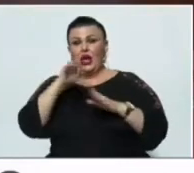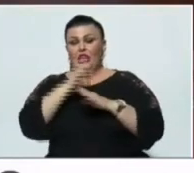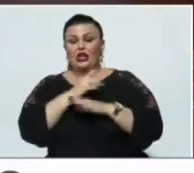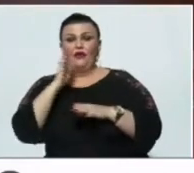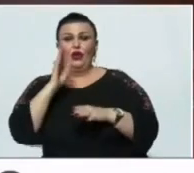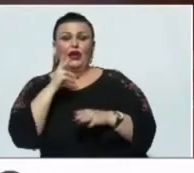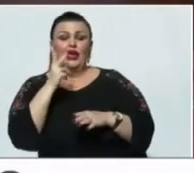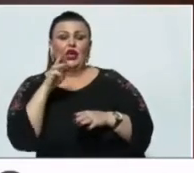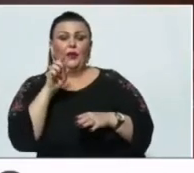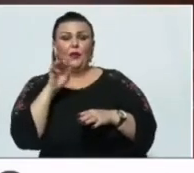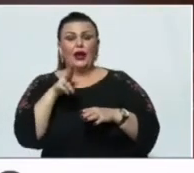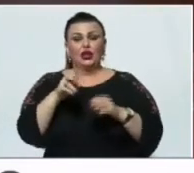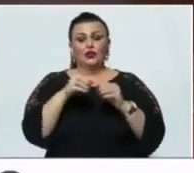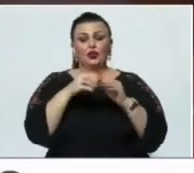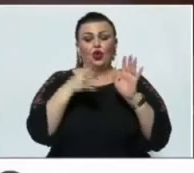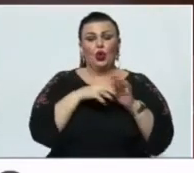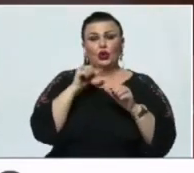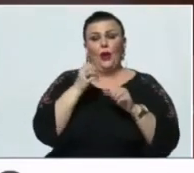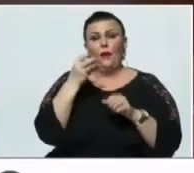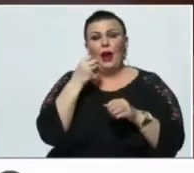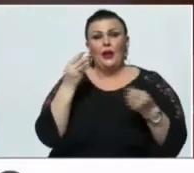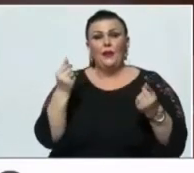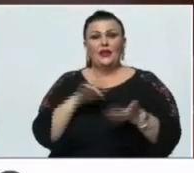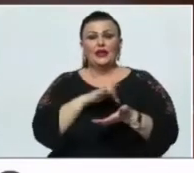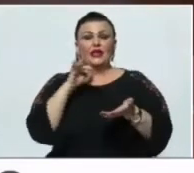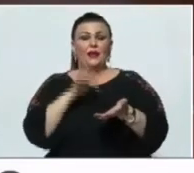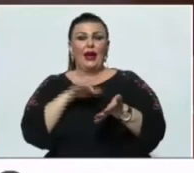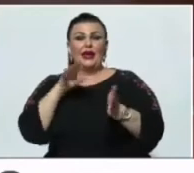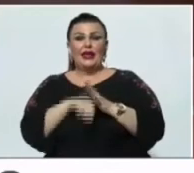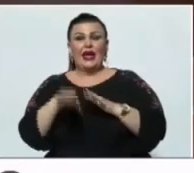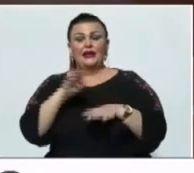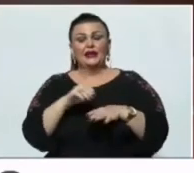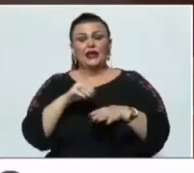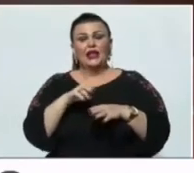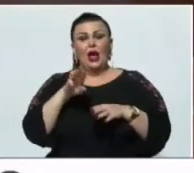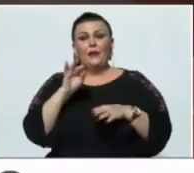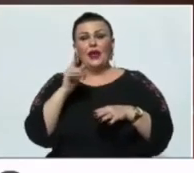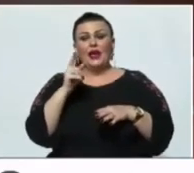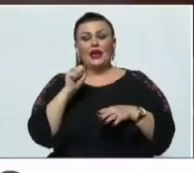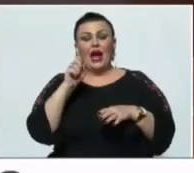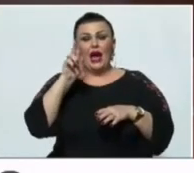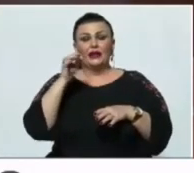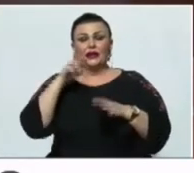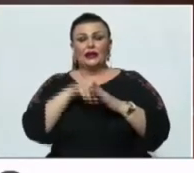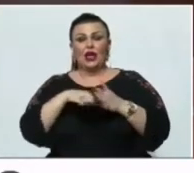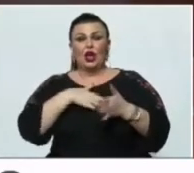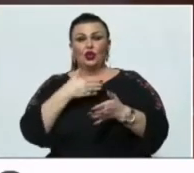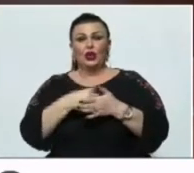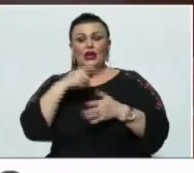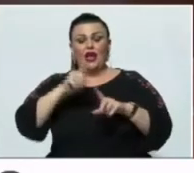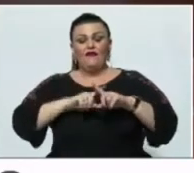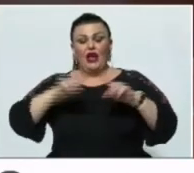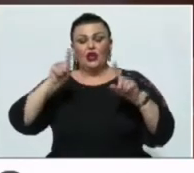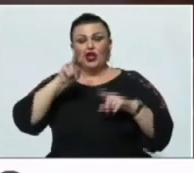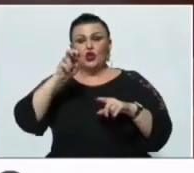olaraq 2 mart 2019-cu ildə Bakı Biznes Mərkəzində Miqrasiya Könüllüsü Sən Fətlisən layihəsinə qatılan 250